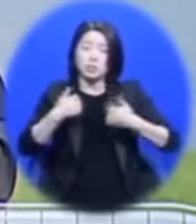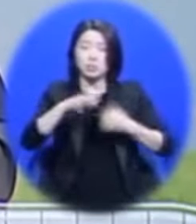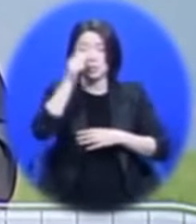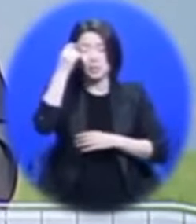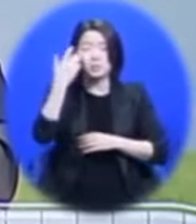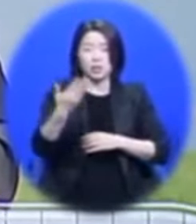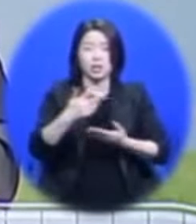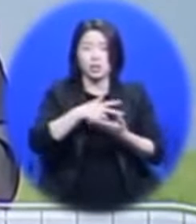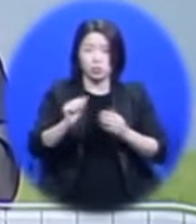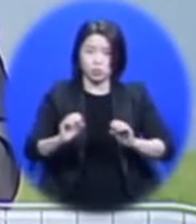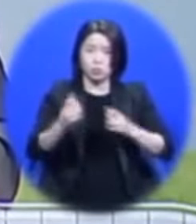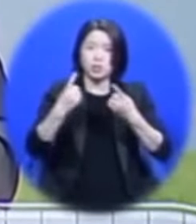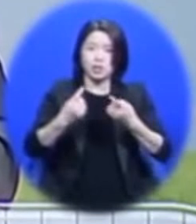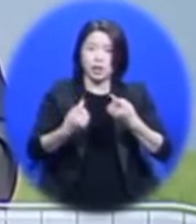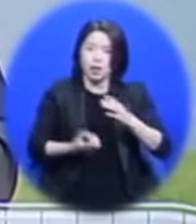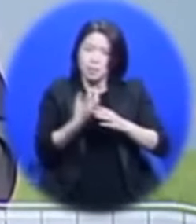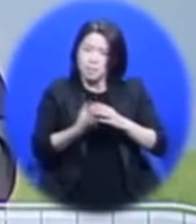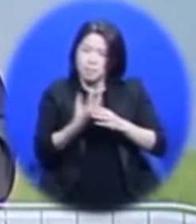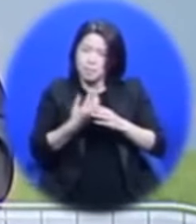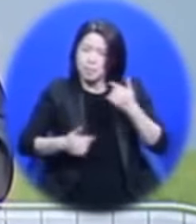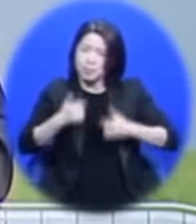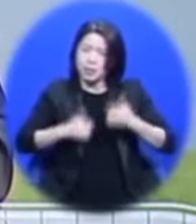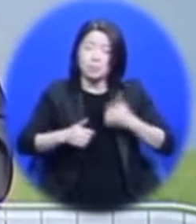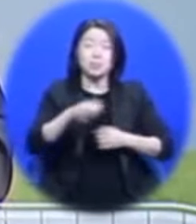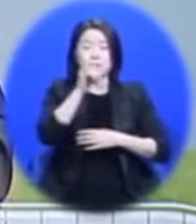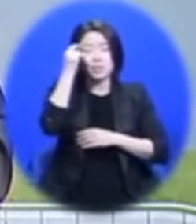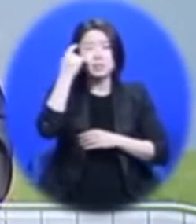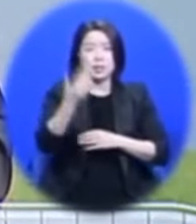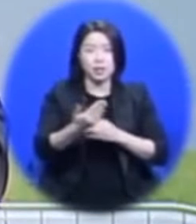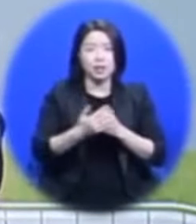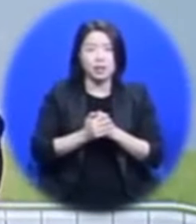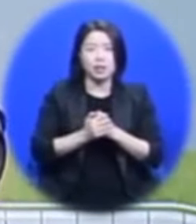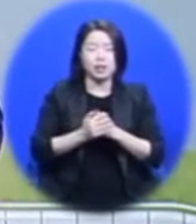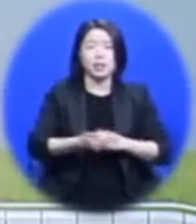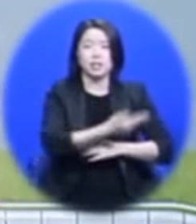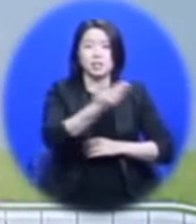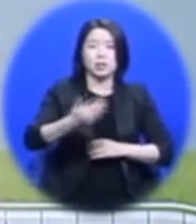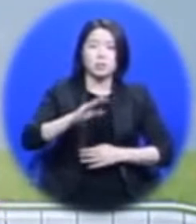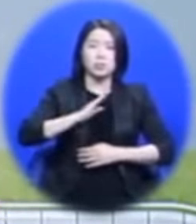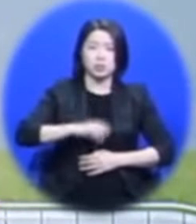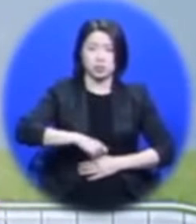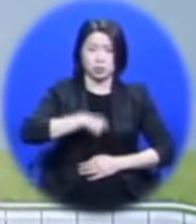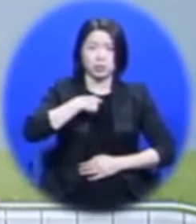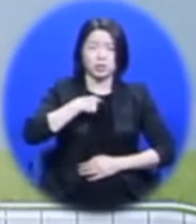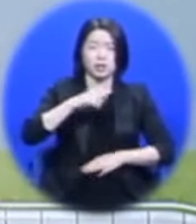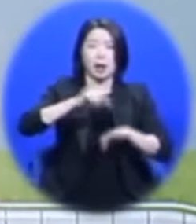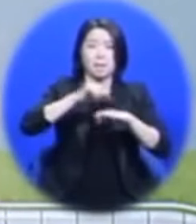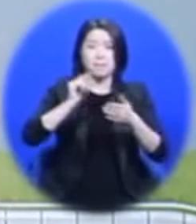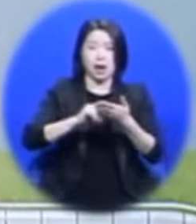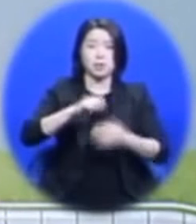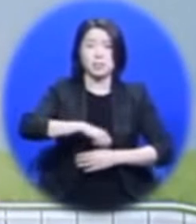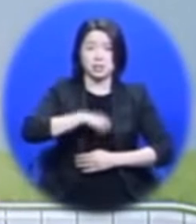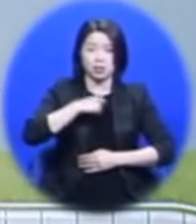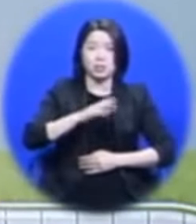주님으로 인하여 샘솟는 기쁨이 있으신가요? 여러분은 솔직히 마음이